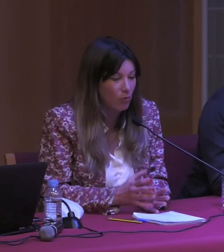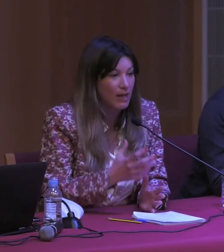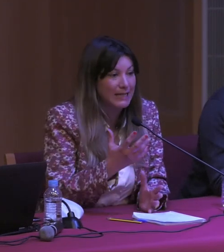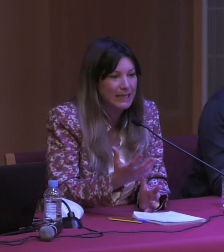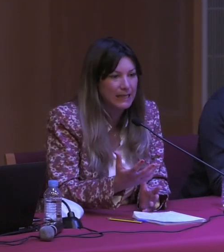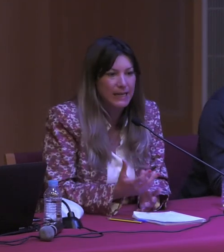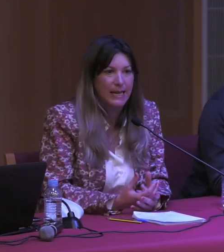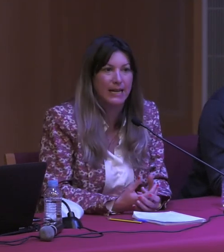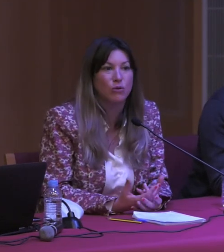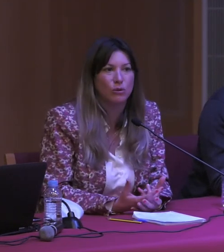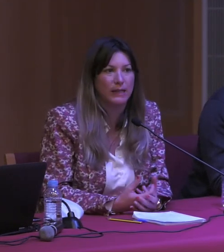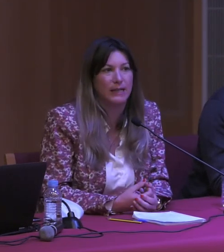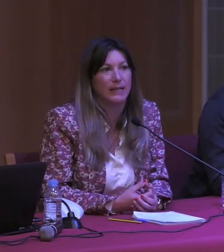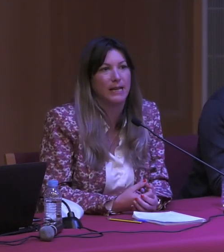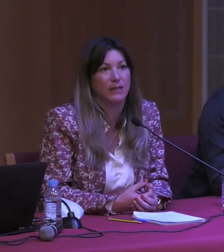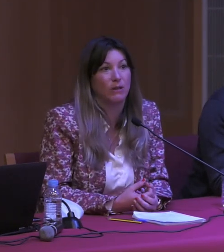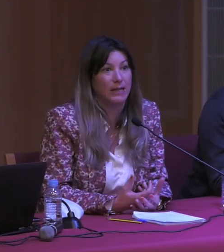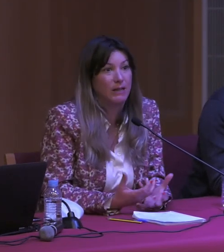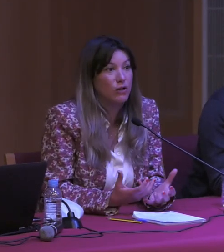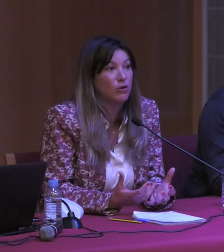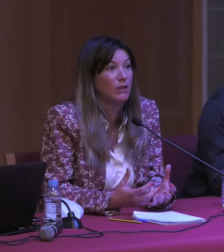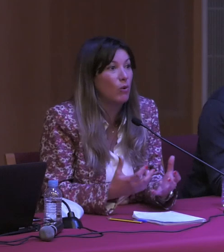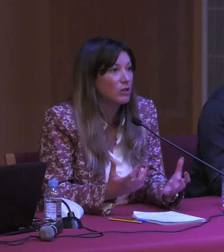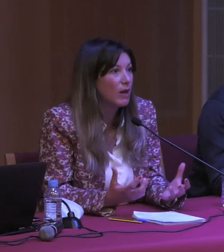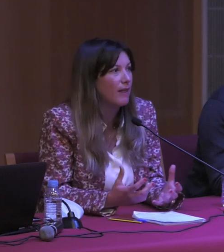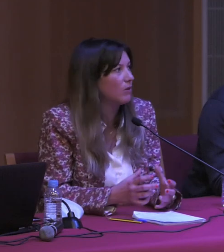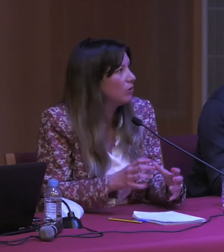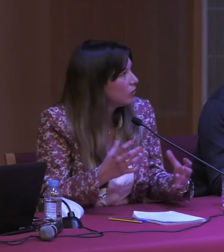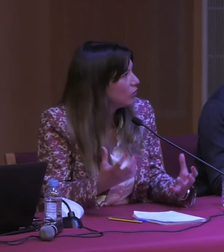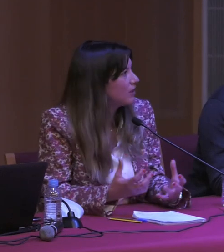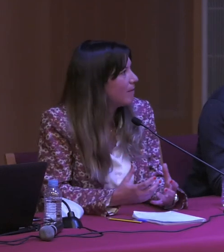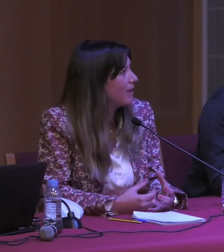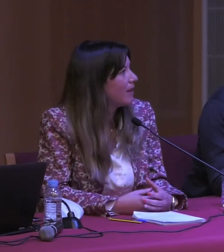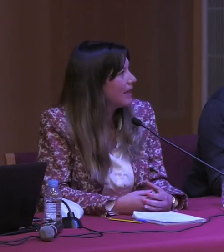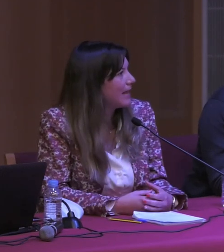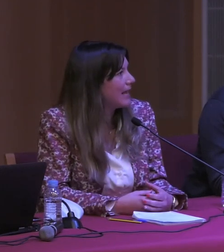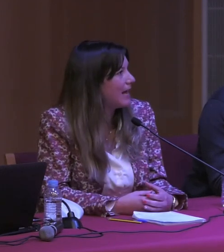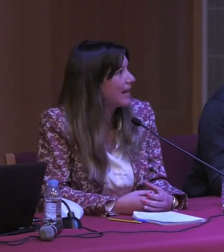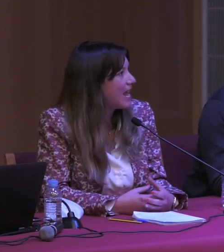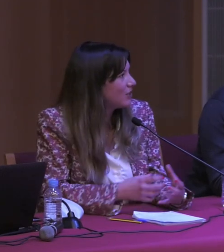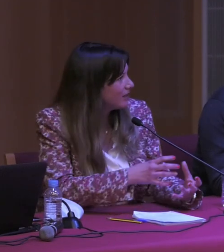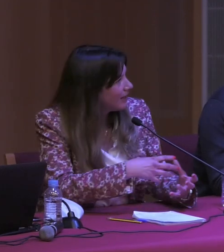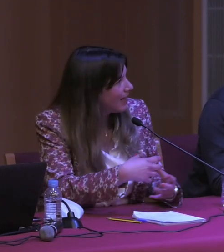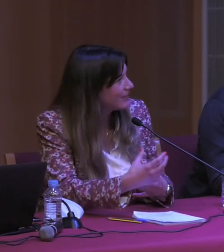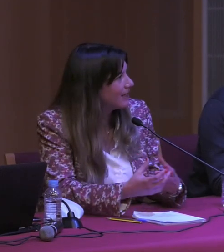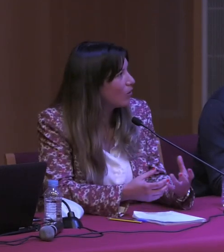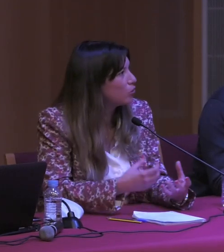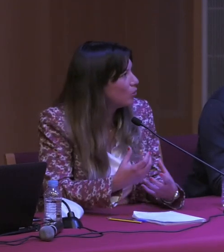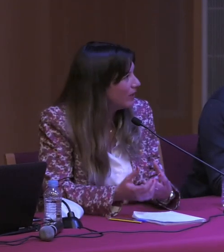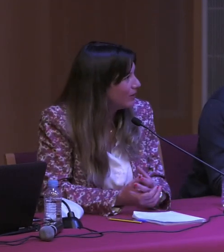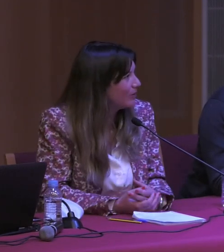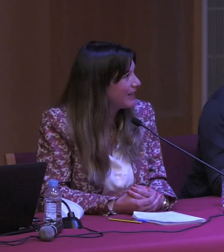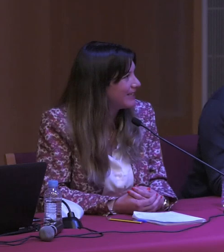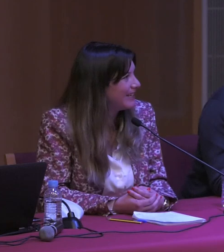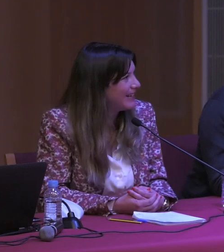Amb molt de mimo i aquesta és resultat de tenir la nostra ciutat cohesionada, no? Doncs, també agraeix aquesta